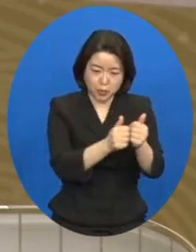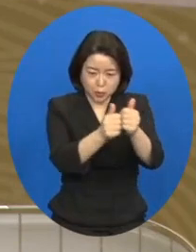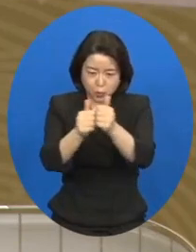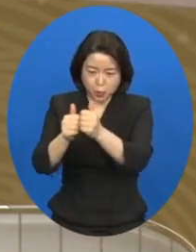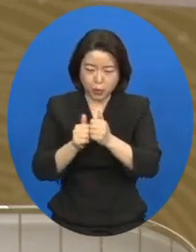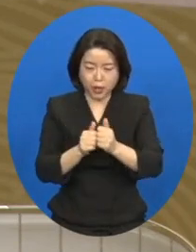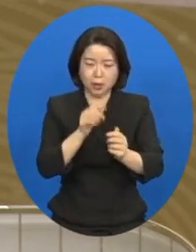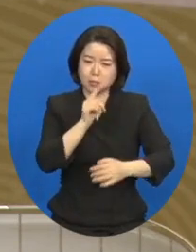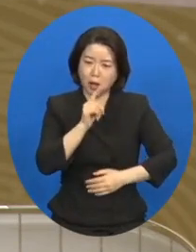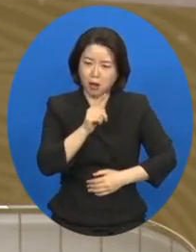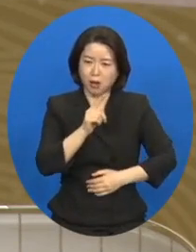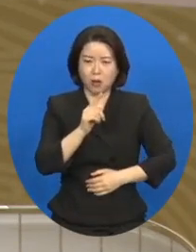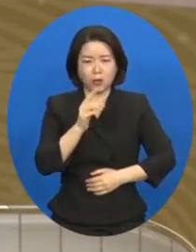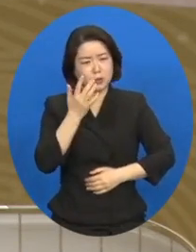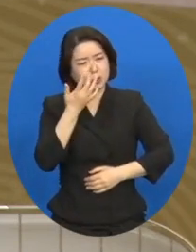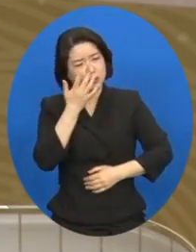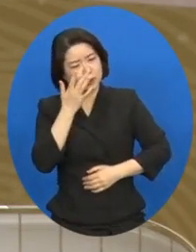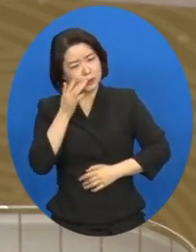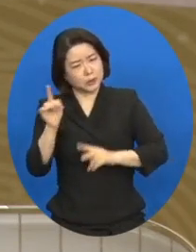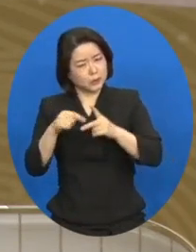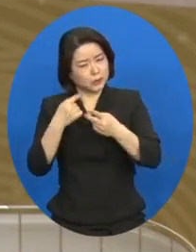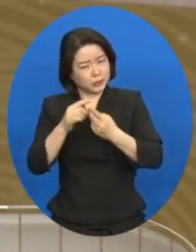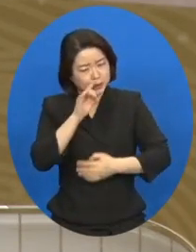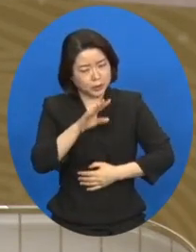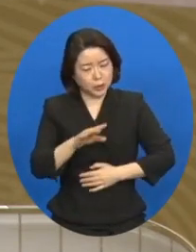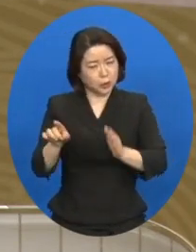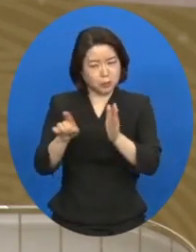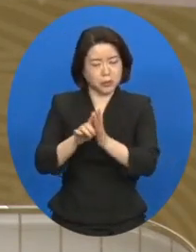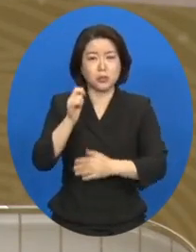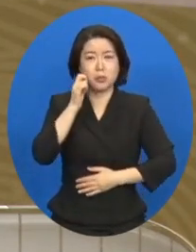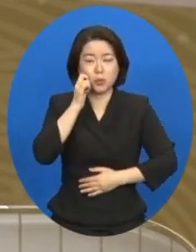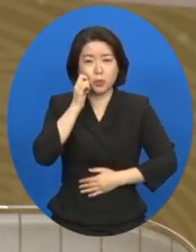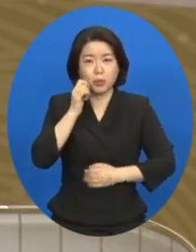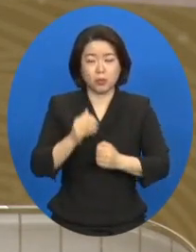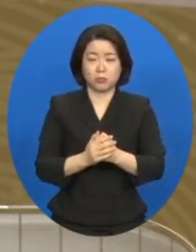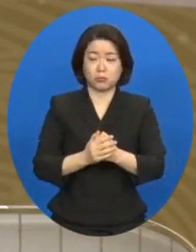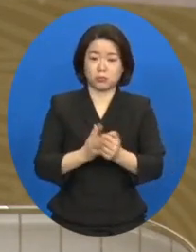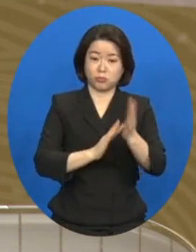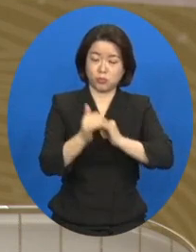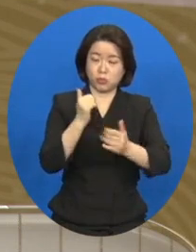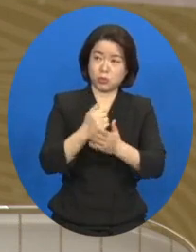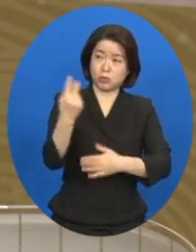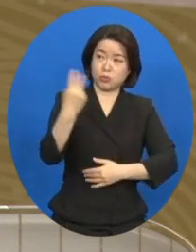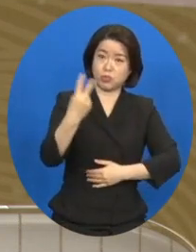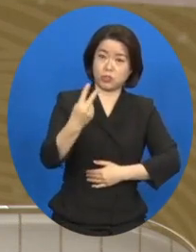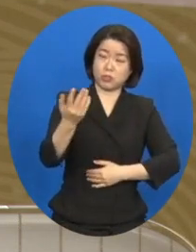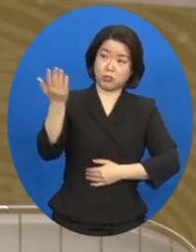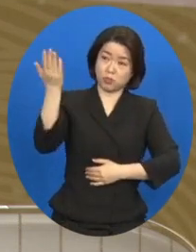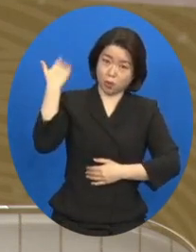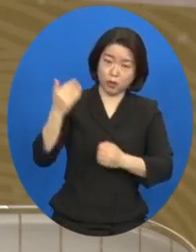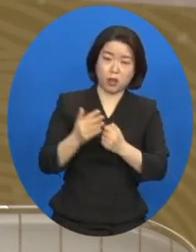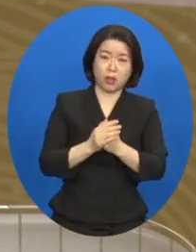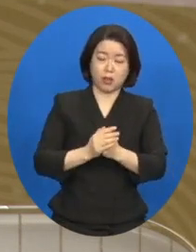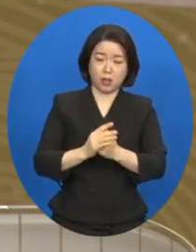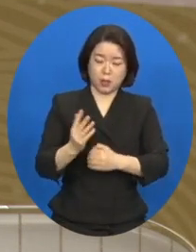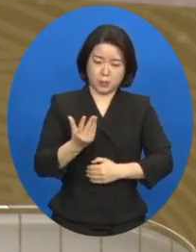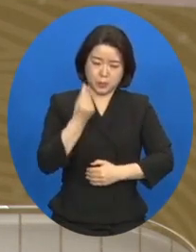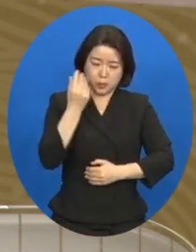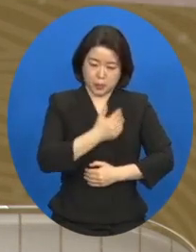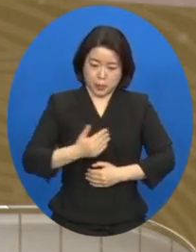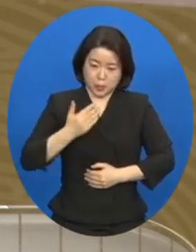말이 이해도 안 되고 믿어지지도 않았어요. 예수님은 2000년 전에 성육하셔서 사람으로